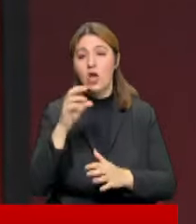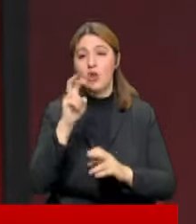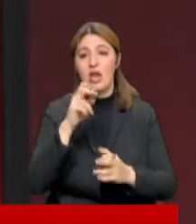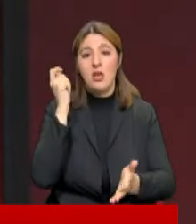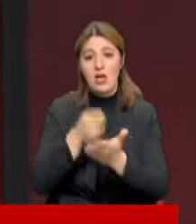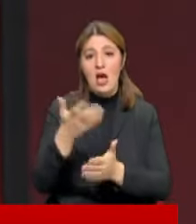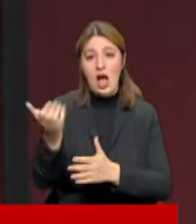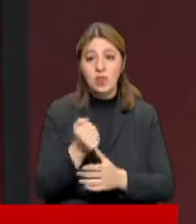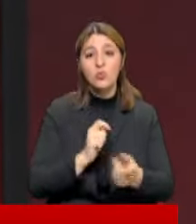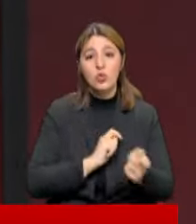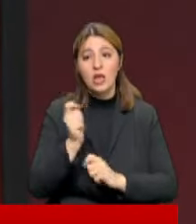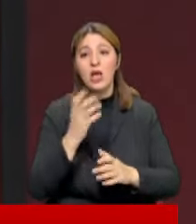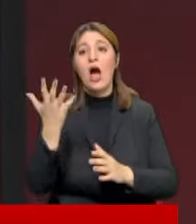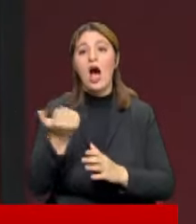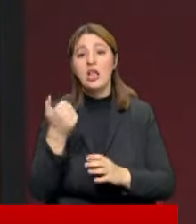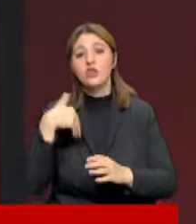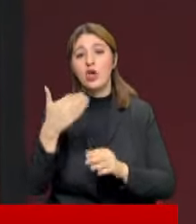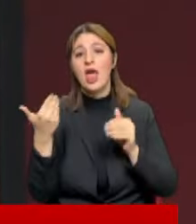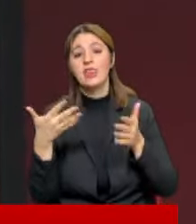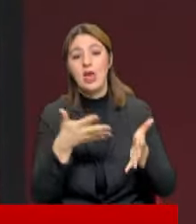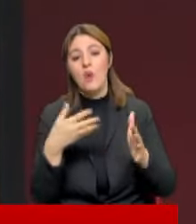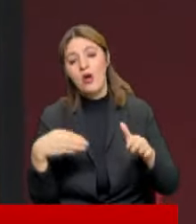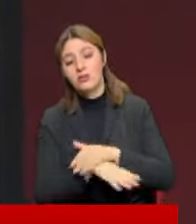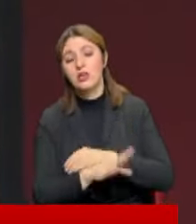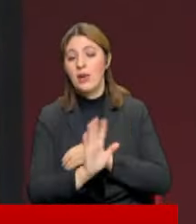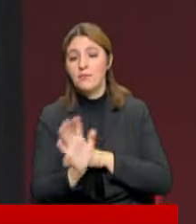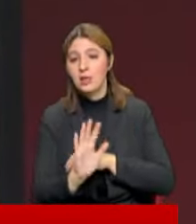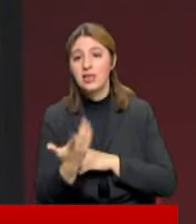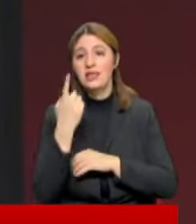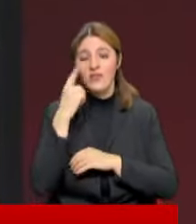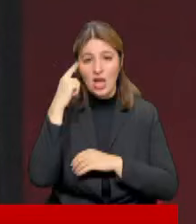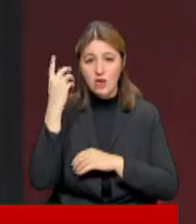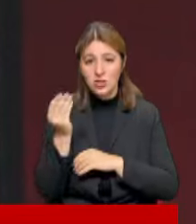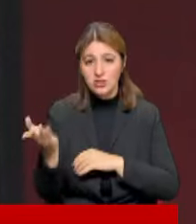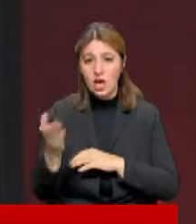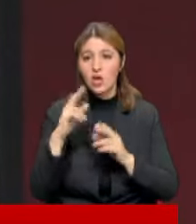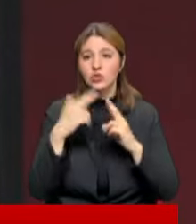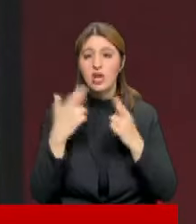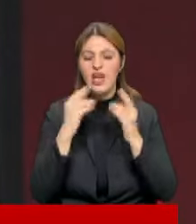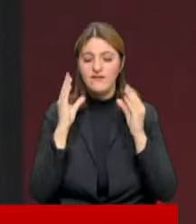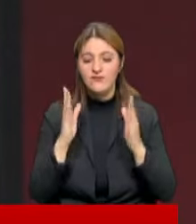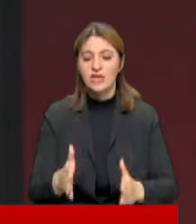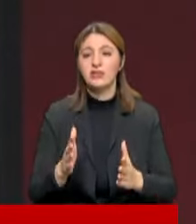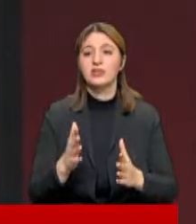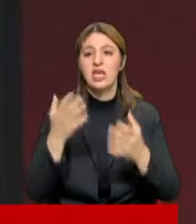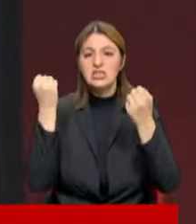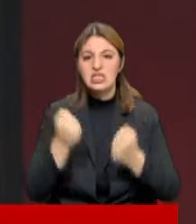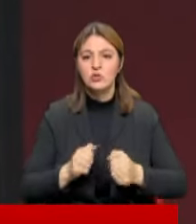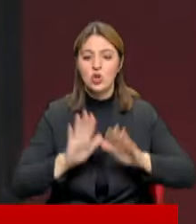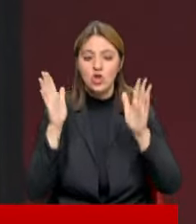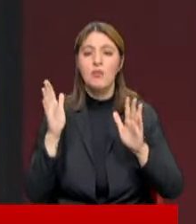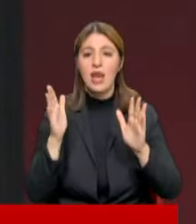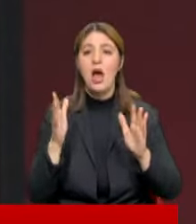kullanılır alındıktan sonra depoya konmaz devlet aklı devlet aklı olsa dünyanın en fazla sığınmacıları ve